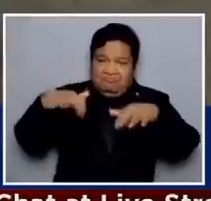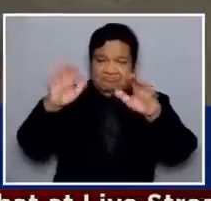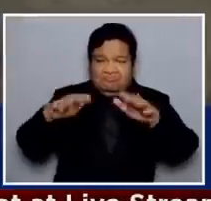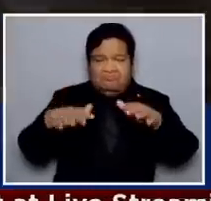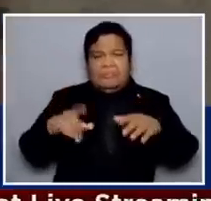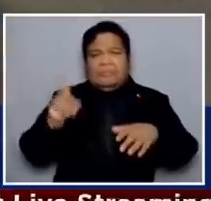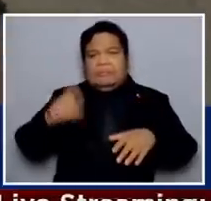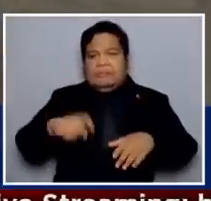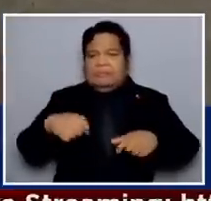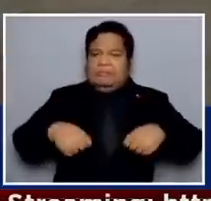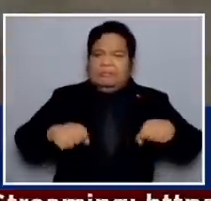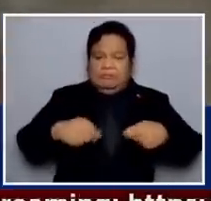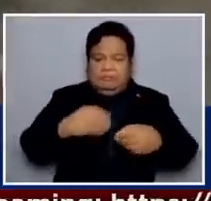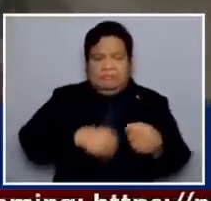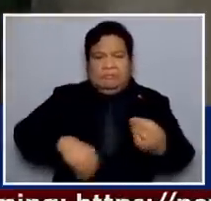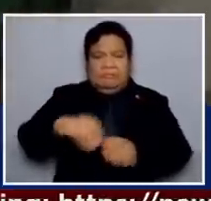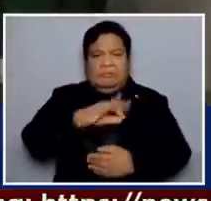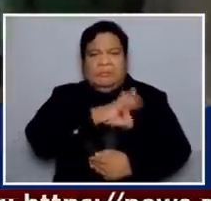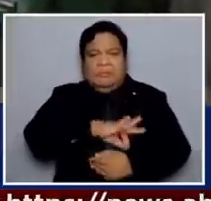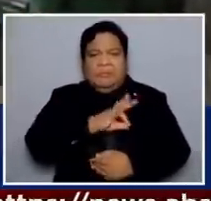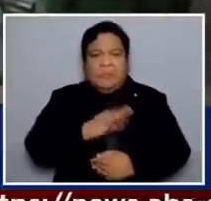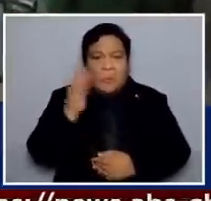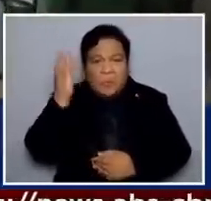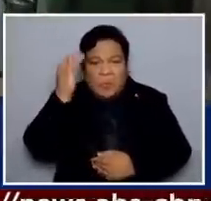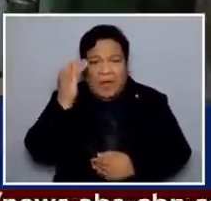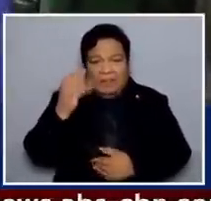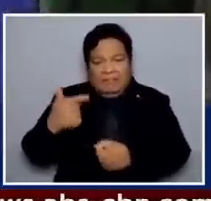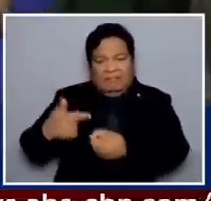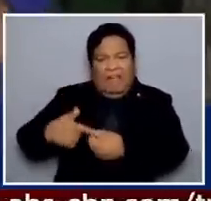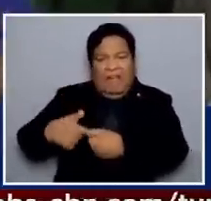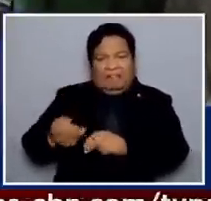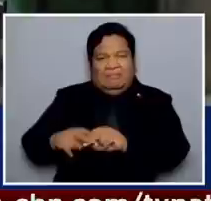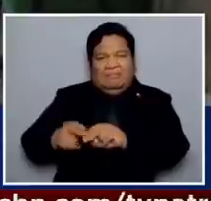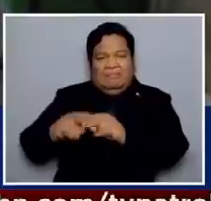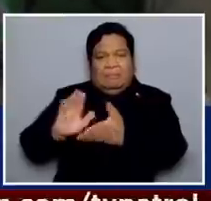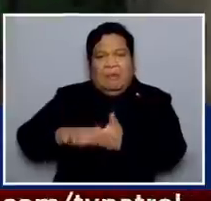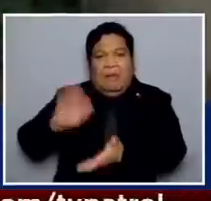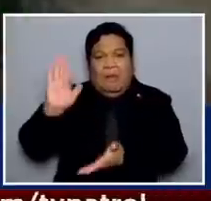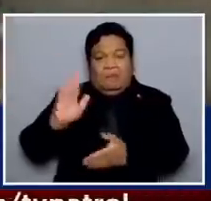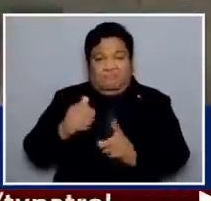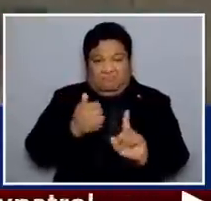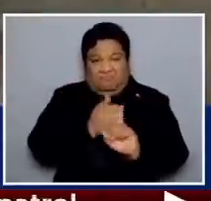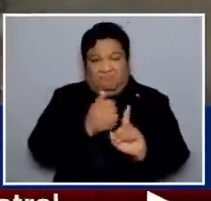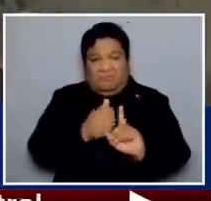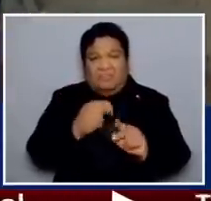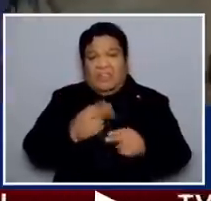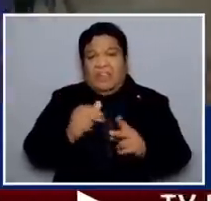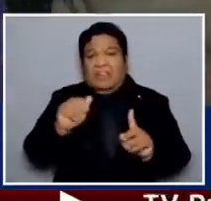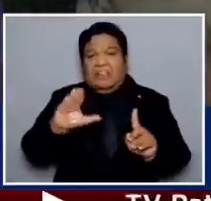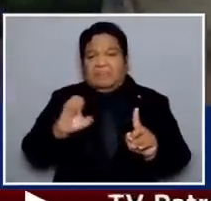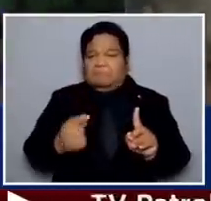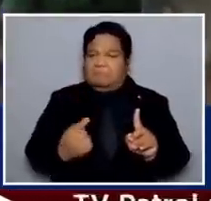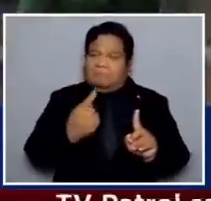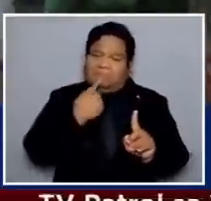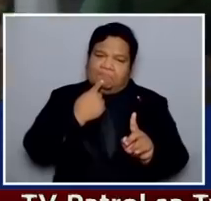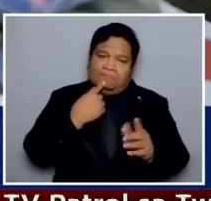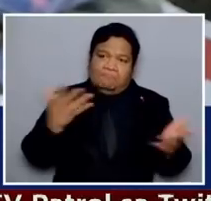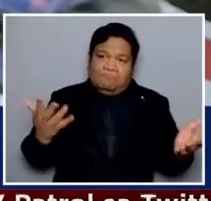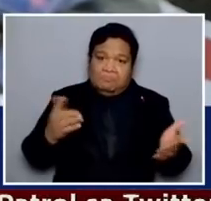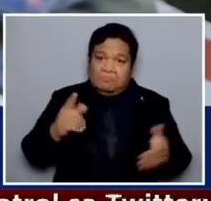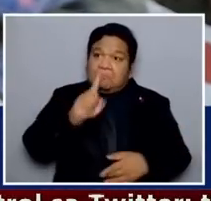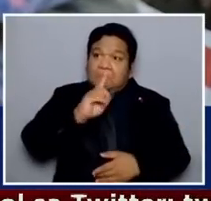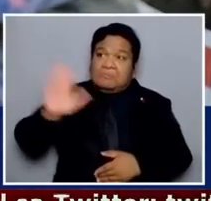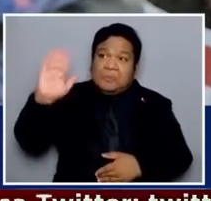sa tumataas na presyo ng gasolina. Dismayado si Ace na hanggang ngayon, wala pa rin ang ipinangakong ayuda ng gobyerno.